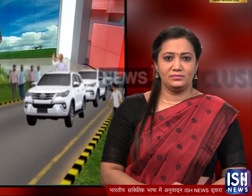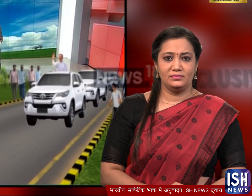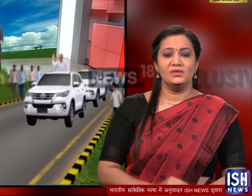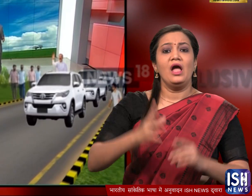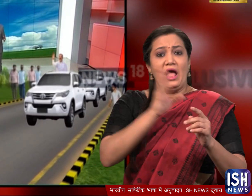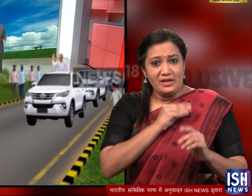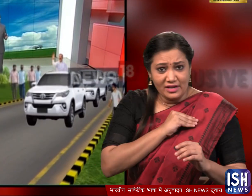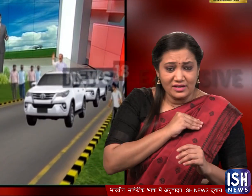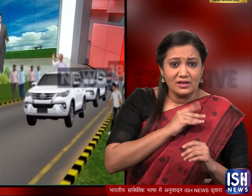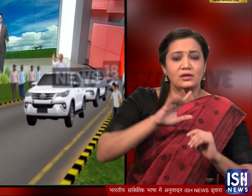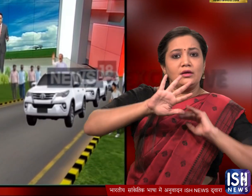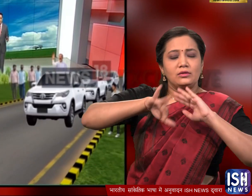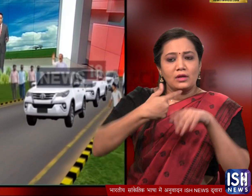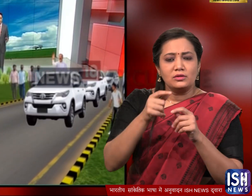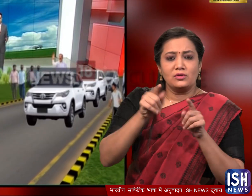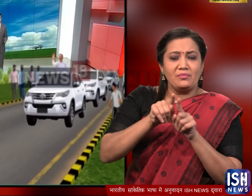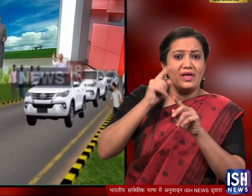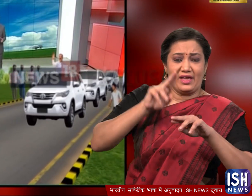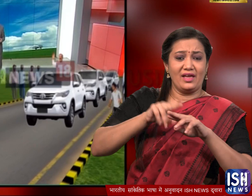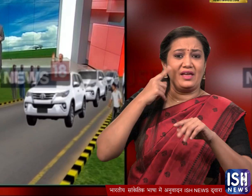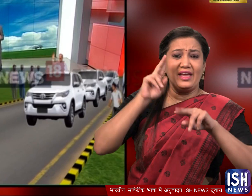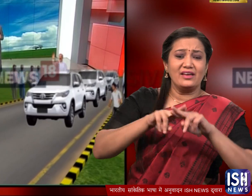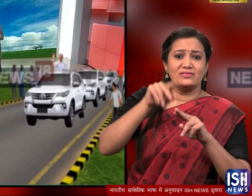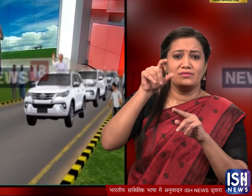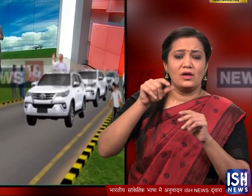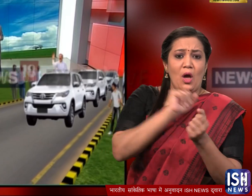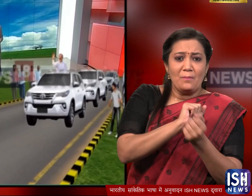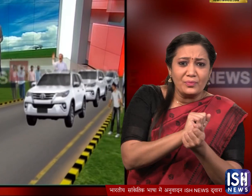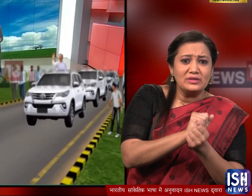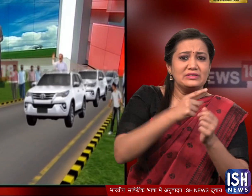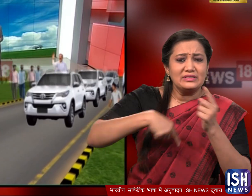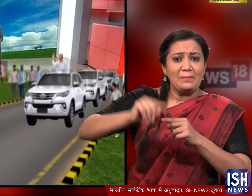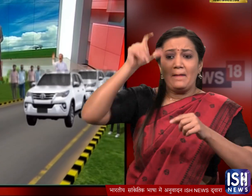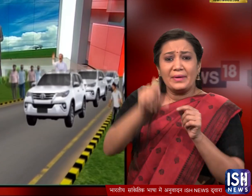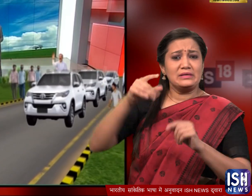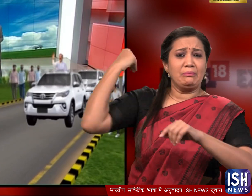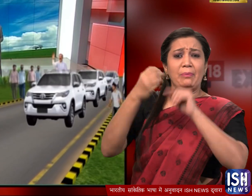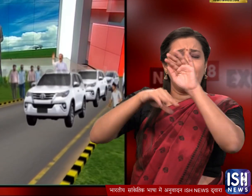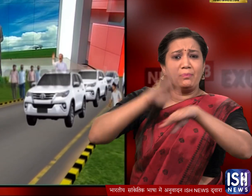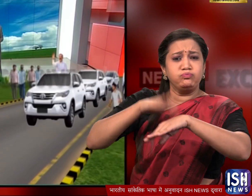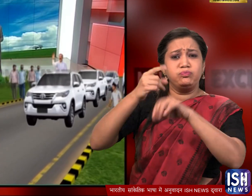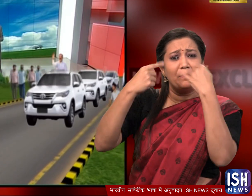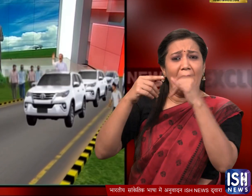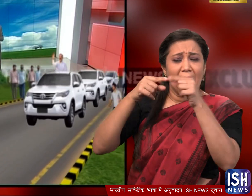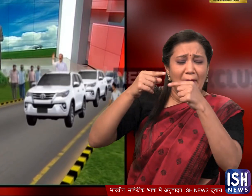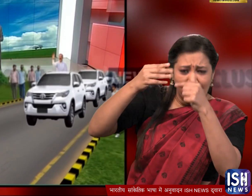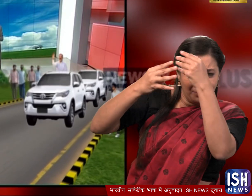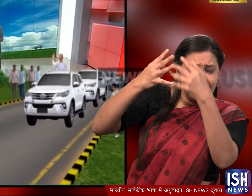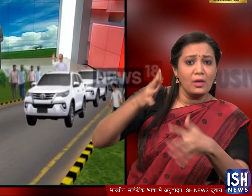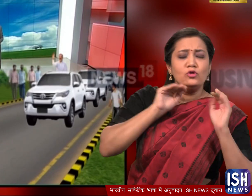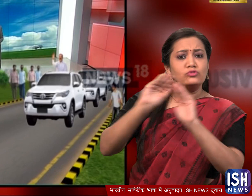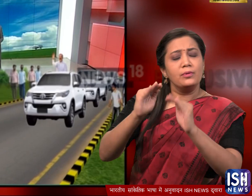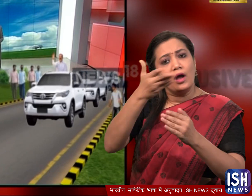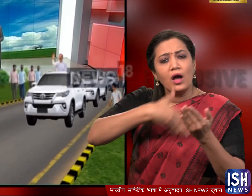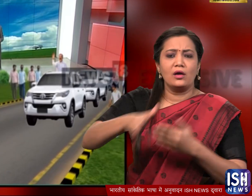ऐसा डर की वजह से होता है और वही डर तब और बढ़ जाता है जब हम पुलिस की नजर में हिस्ट्री शीटर माने जा रहे किसी आदमी के पीछे इतनी बड़ी